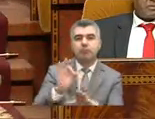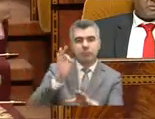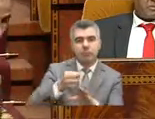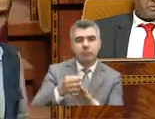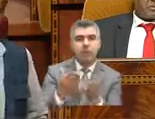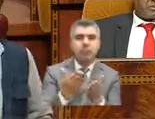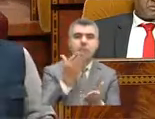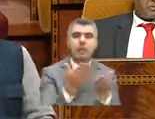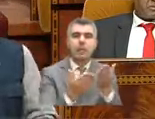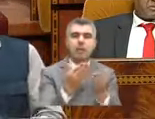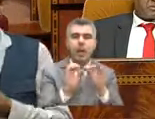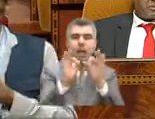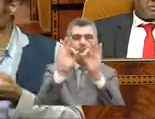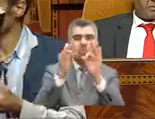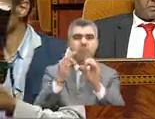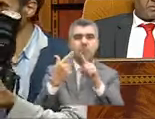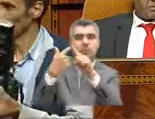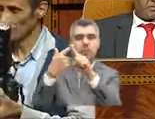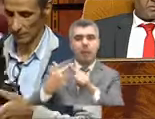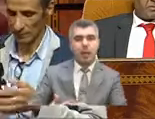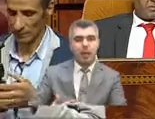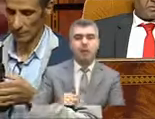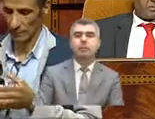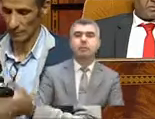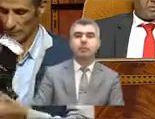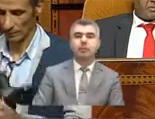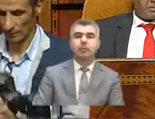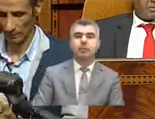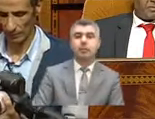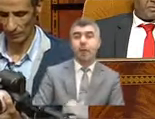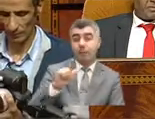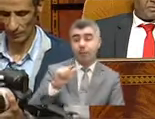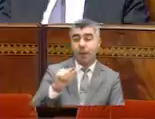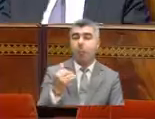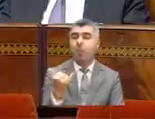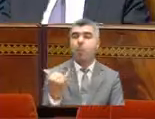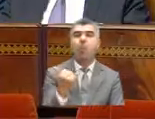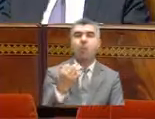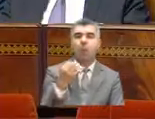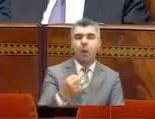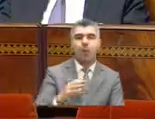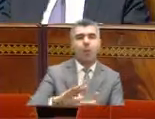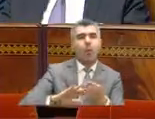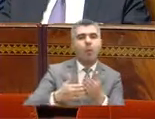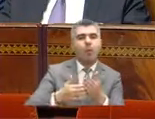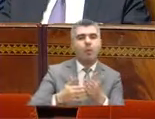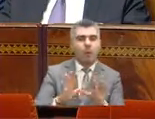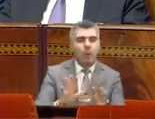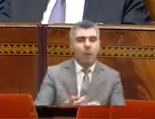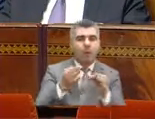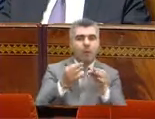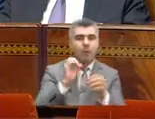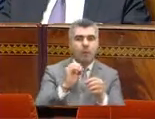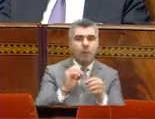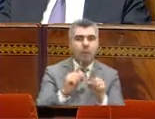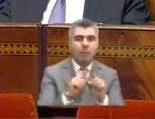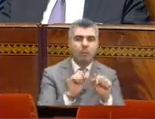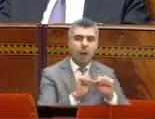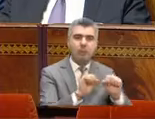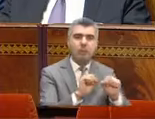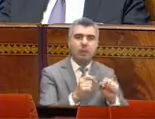للتوازنات المالية بما يضمن استثمار أقصى مؤهلاتنا دون تعريض أسس مناعتنا